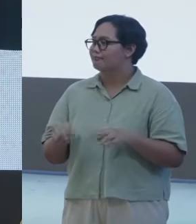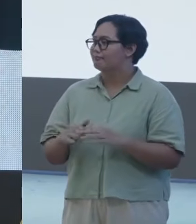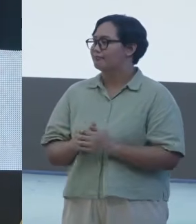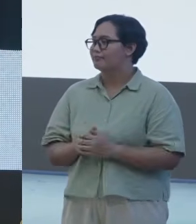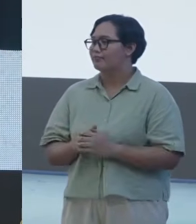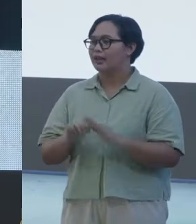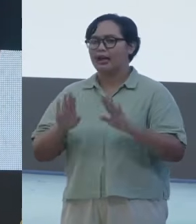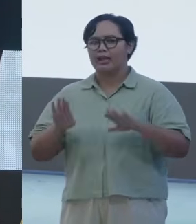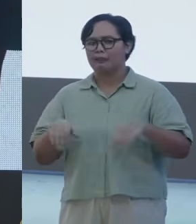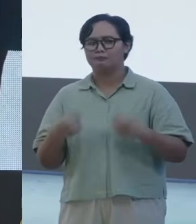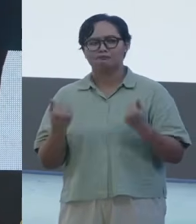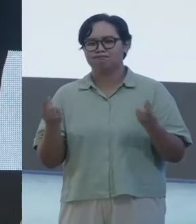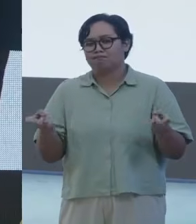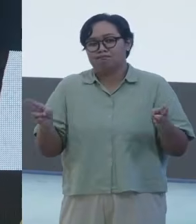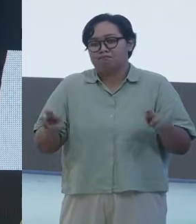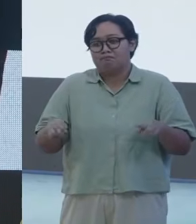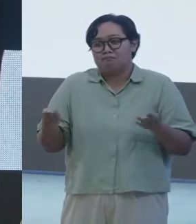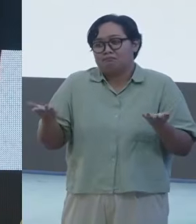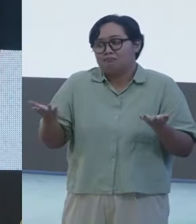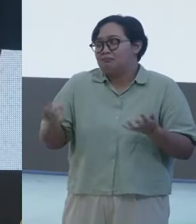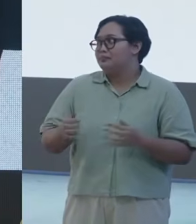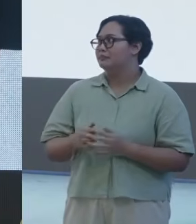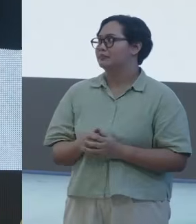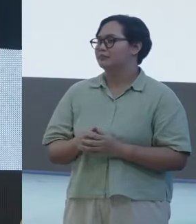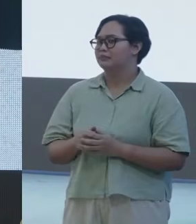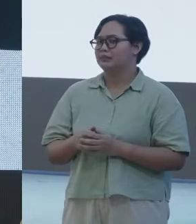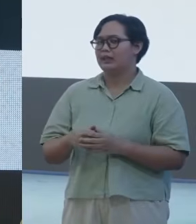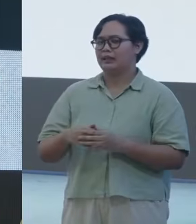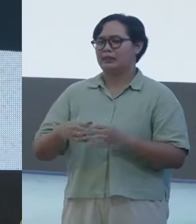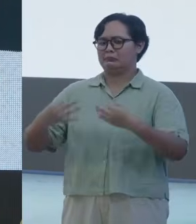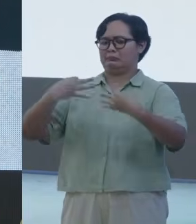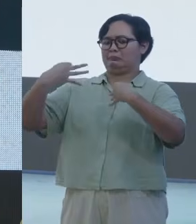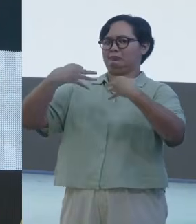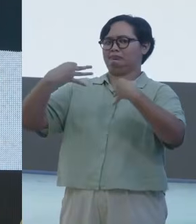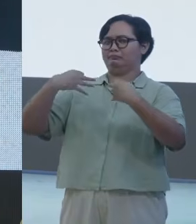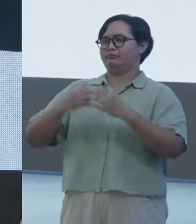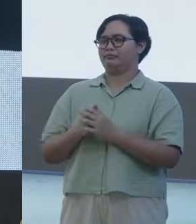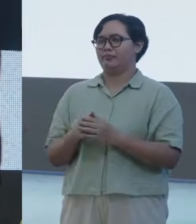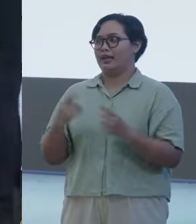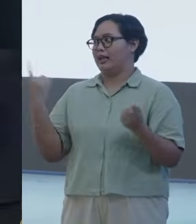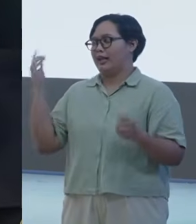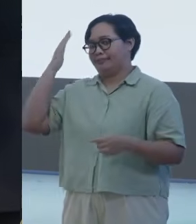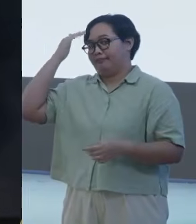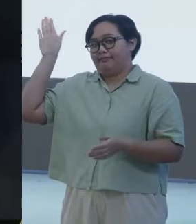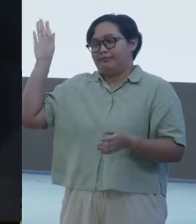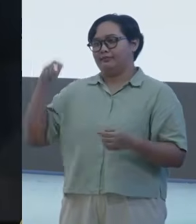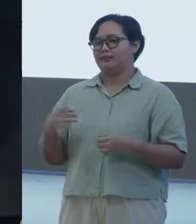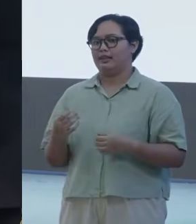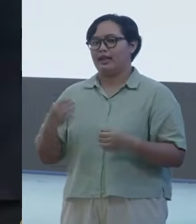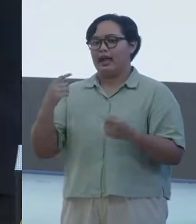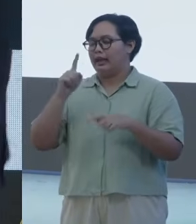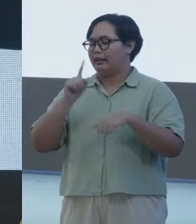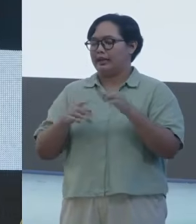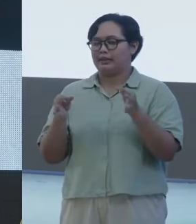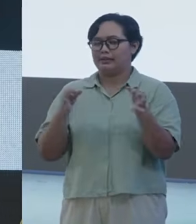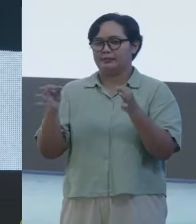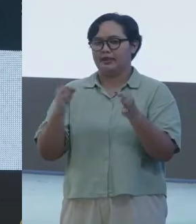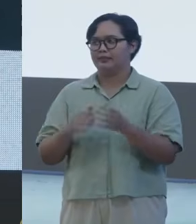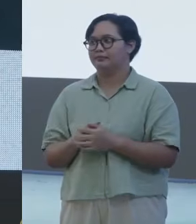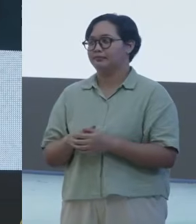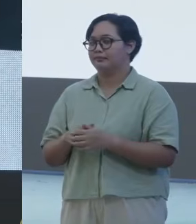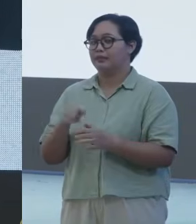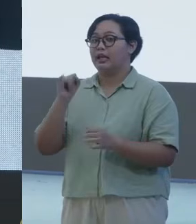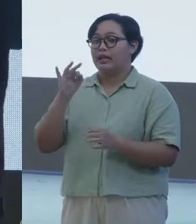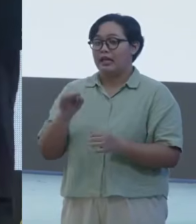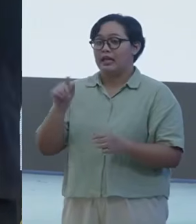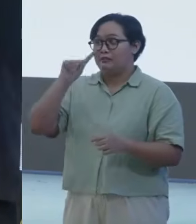Paano nangyari yun? Explain nyo nga sa akin. Hindi ko rin ma-explain. Pag tinanong nyo ako, hindi ko